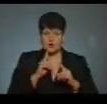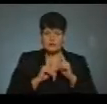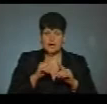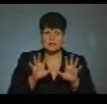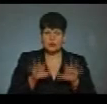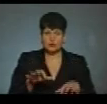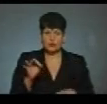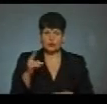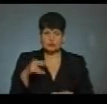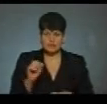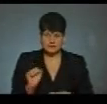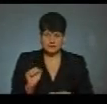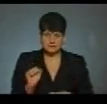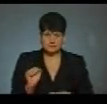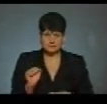головою ОДА.